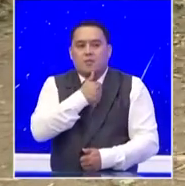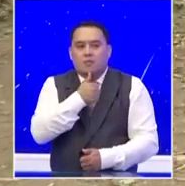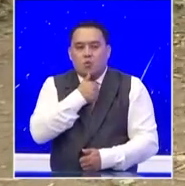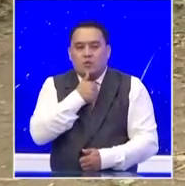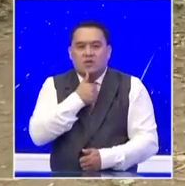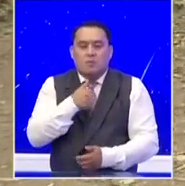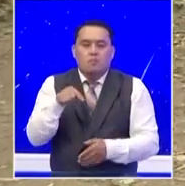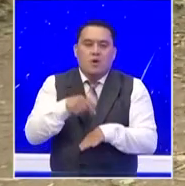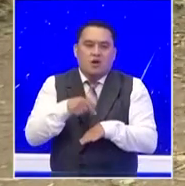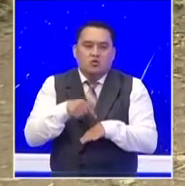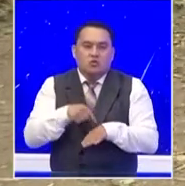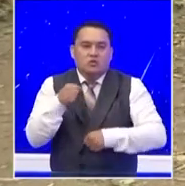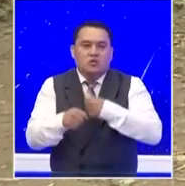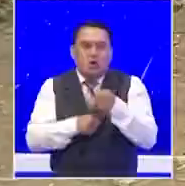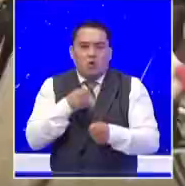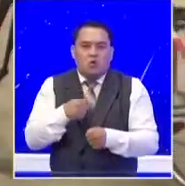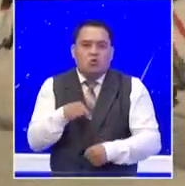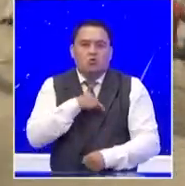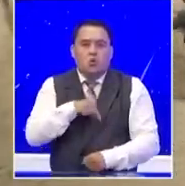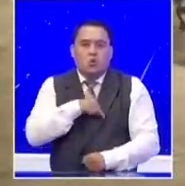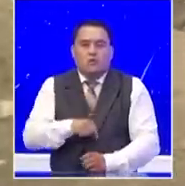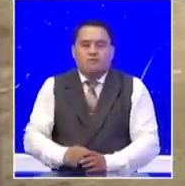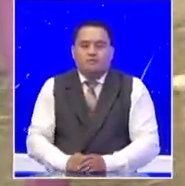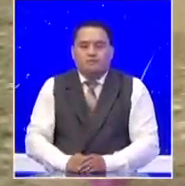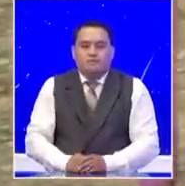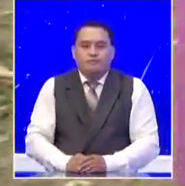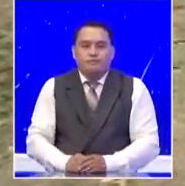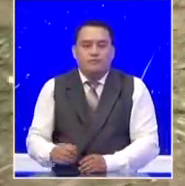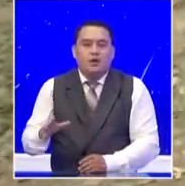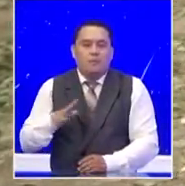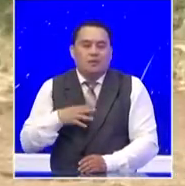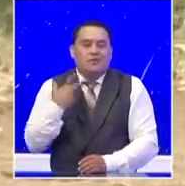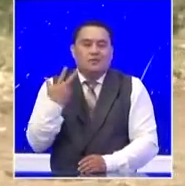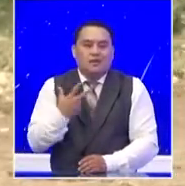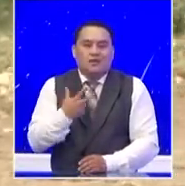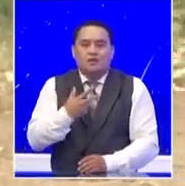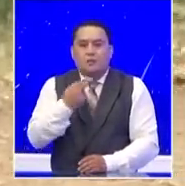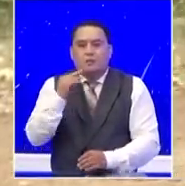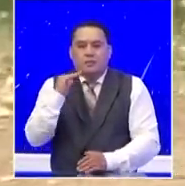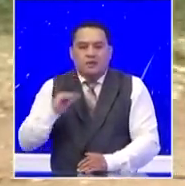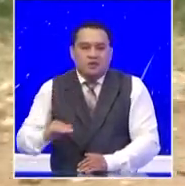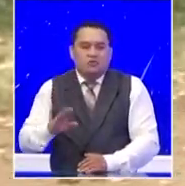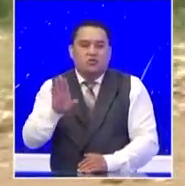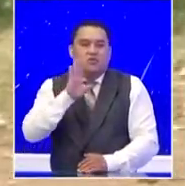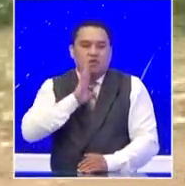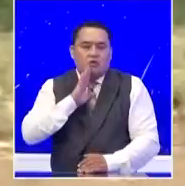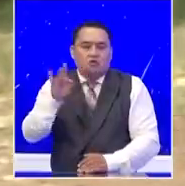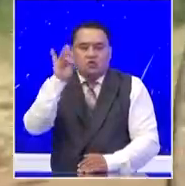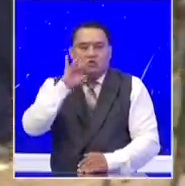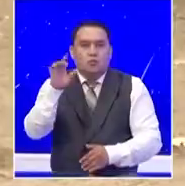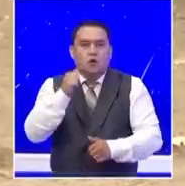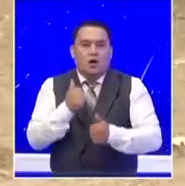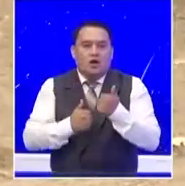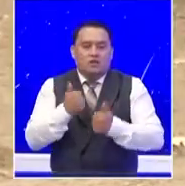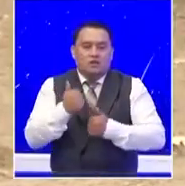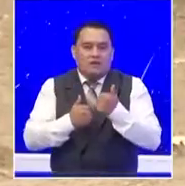посоревновались, почувствовали вот этот соревновательный дух. Всего было 3 заезда. Среди старших юношей, младшей возрастной категории и девушек. Среди них и чемпионка Казахстана в